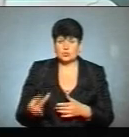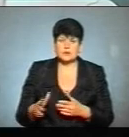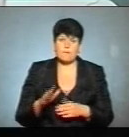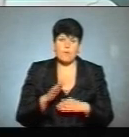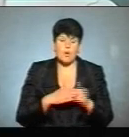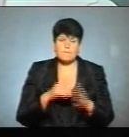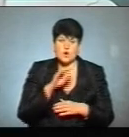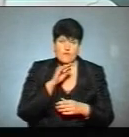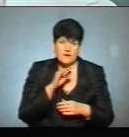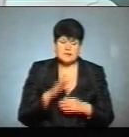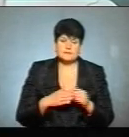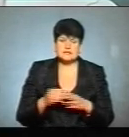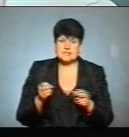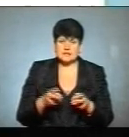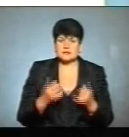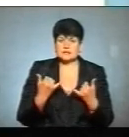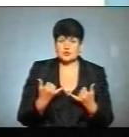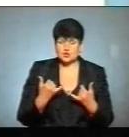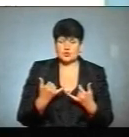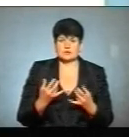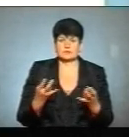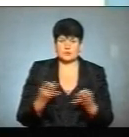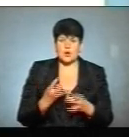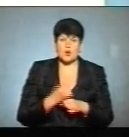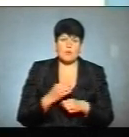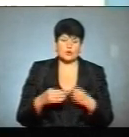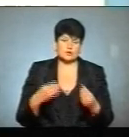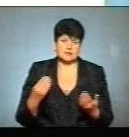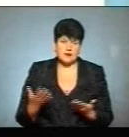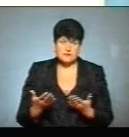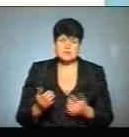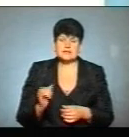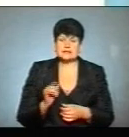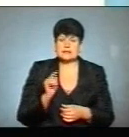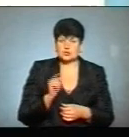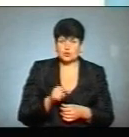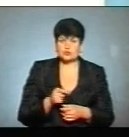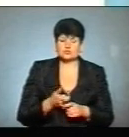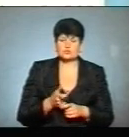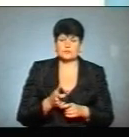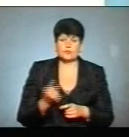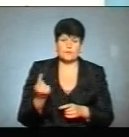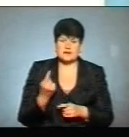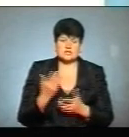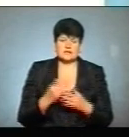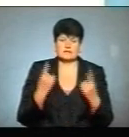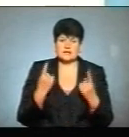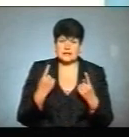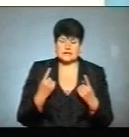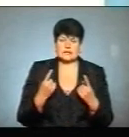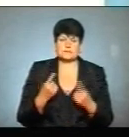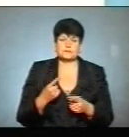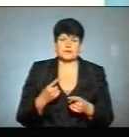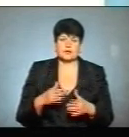професіях і спеціальностях, які на сьогодні затребують роботодавці. І для того, дуже, по-перше, є великий доступ до різних баз